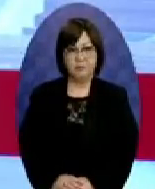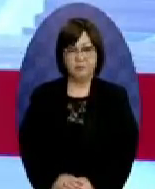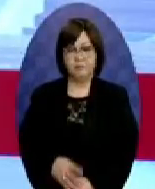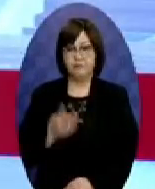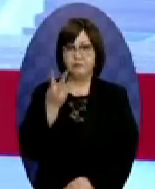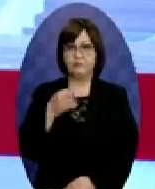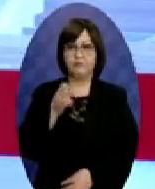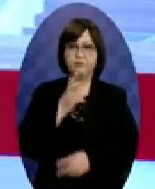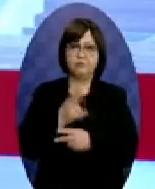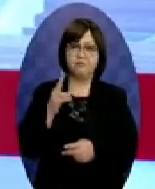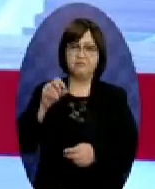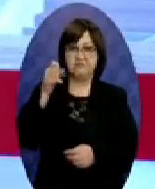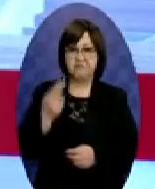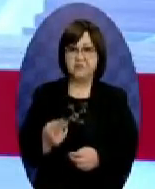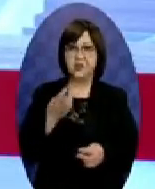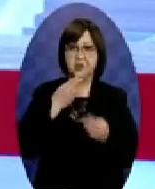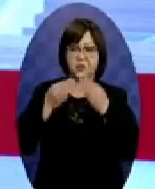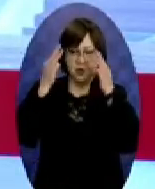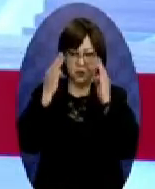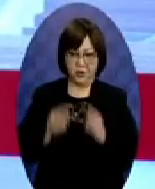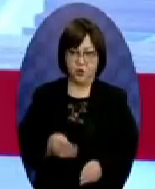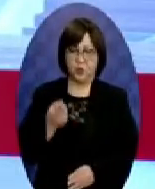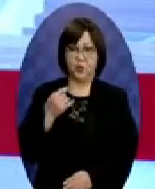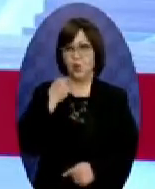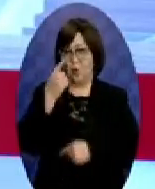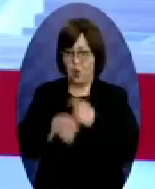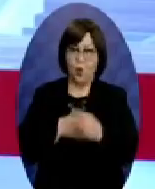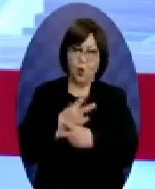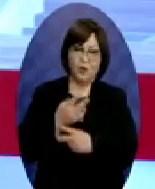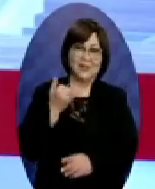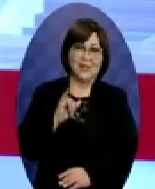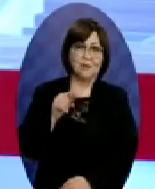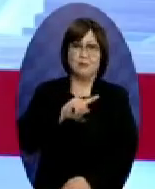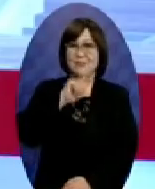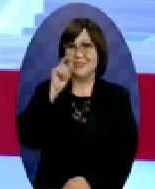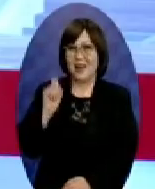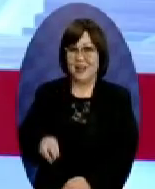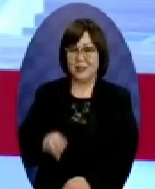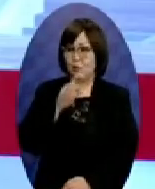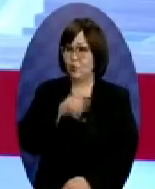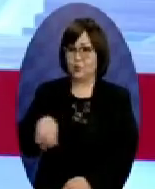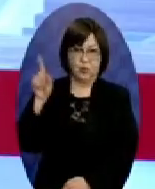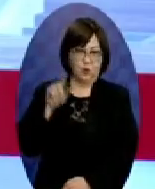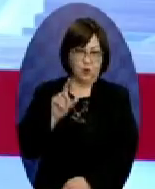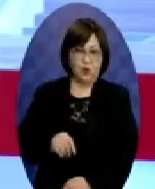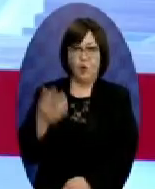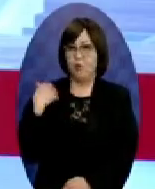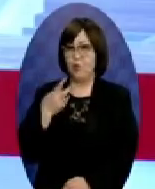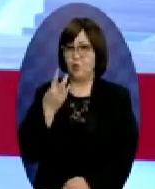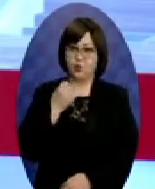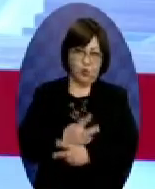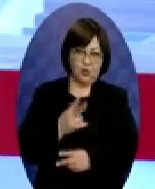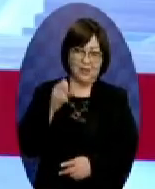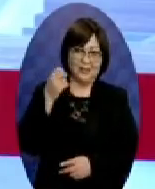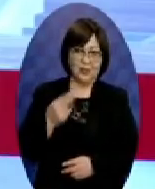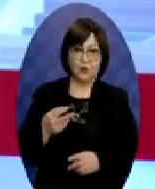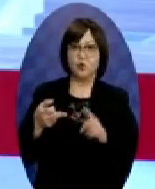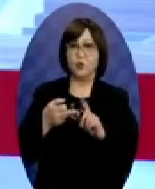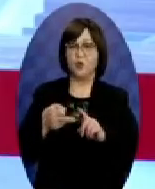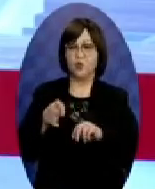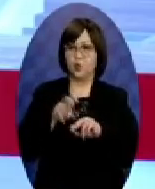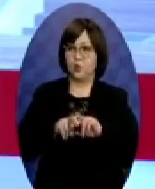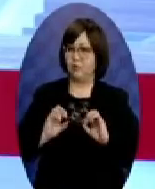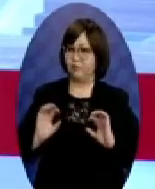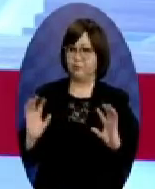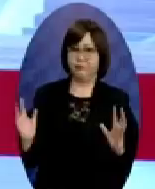Үндсэн хуулийн цэц шүүхэн шийдвэр гүйцэтгэх тухай хуулийн зарим заалтыг хүчингү болголоо. Өмнө үндсэн хуулийн цэц дунд суудлын хуралдаанаараа энэ